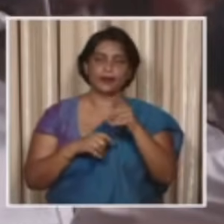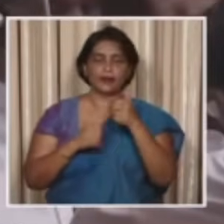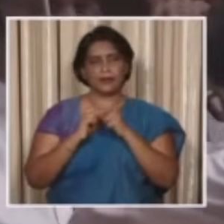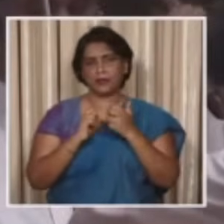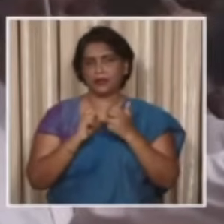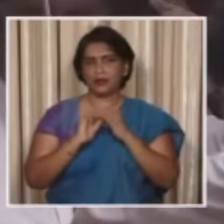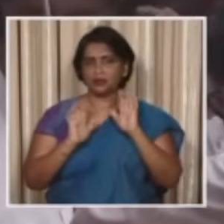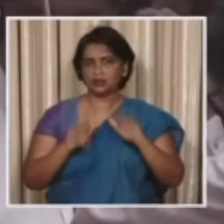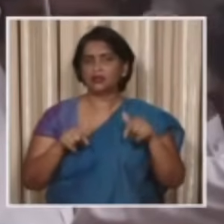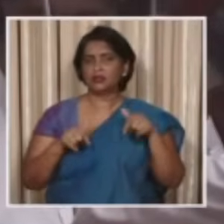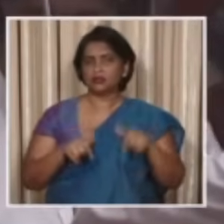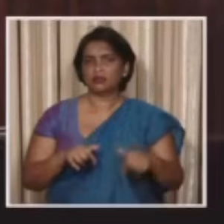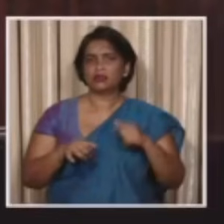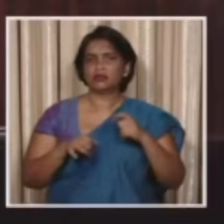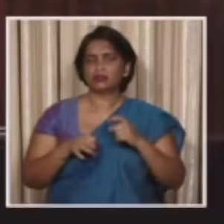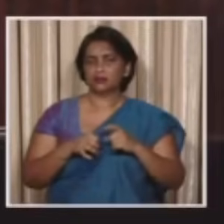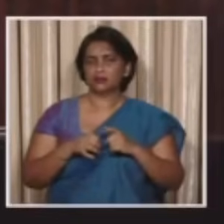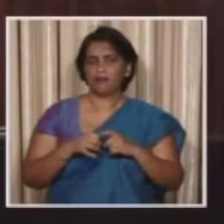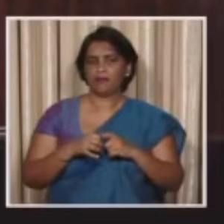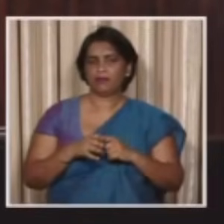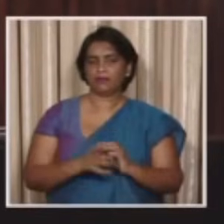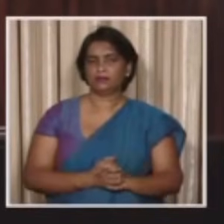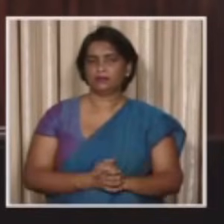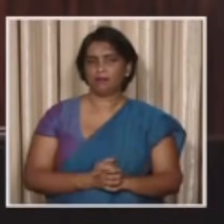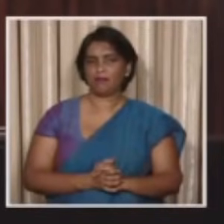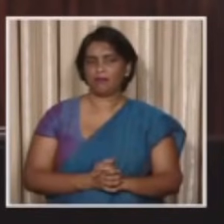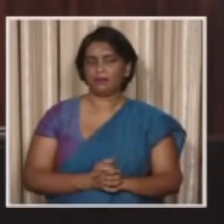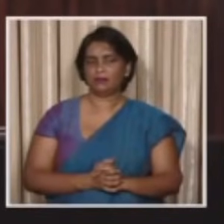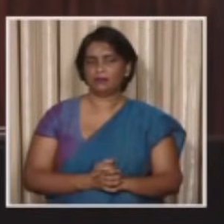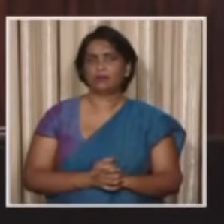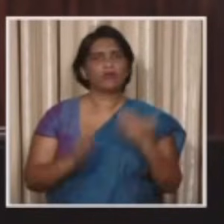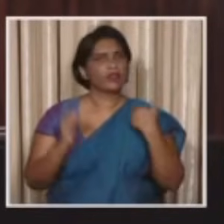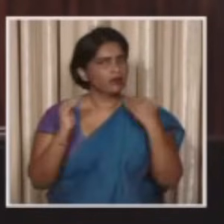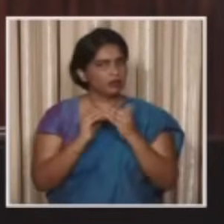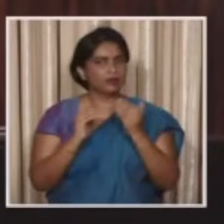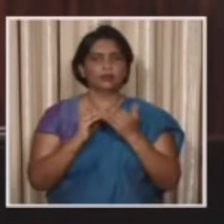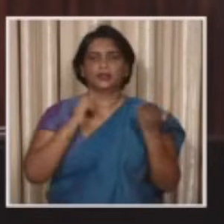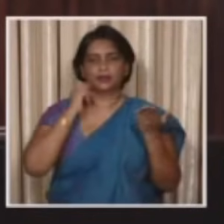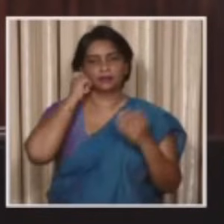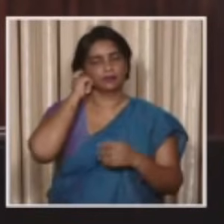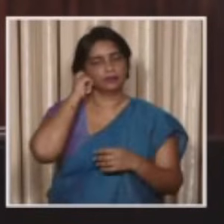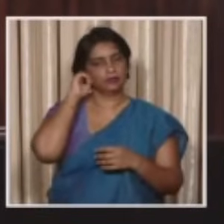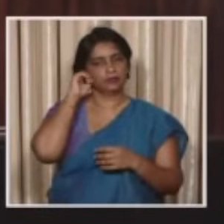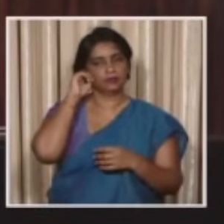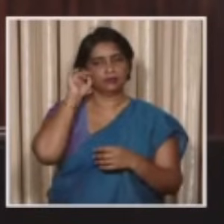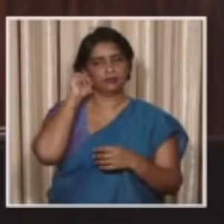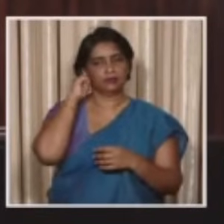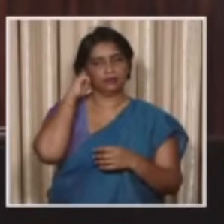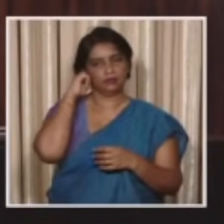නමුත් මෙතෙක් මේ වරප්‍රසාද ප්‍රශ්නේ අදාළ නැහැ. මේ ප්‍රශ්නේ එතුමා වරප්‍රසාද ප්‍රශ්නේ ඉදිරිපත් කරන්නේ නැහැ.